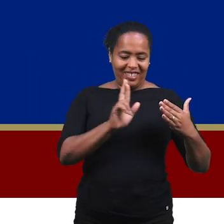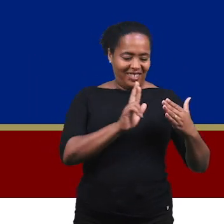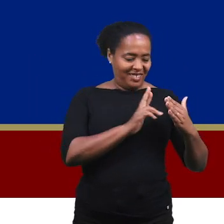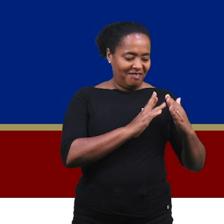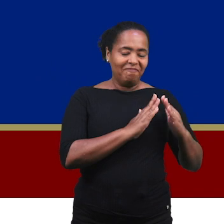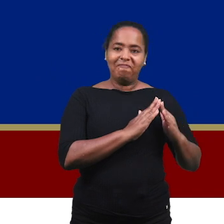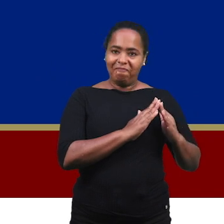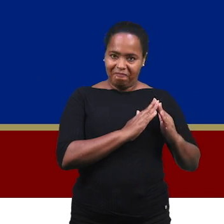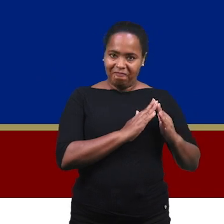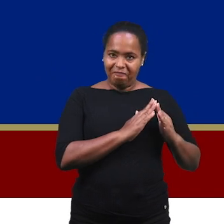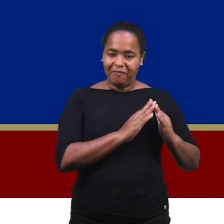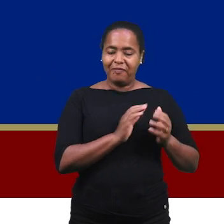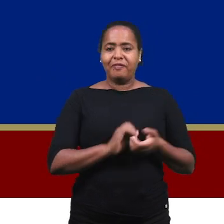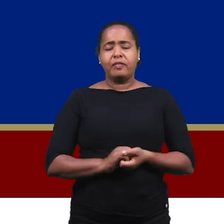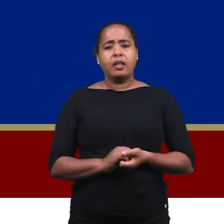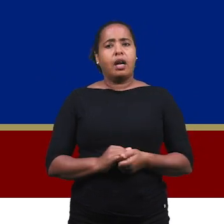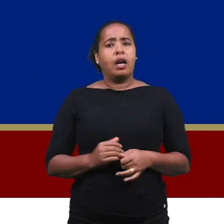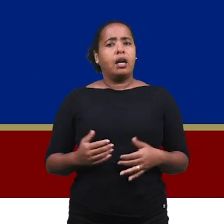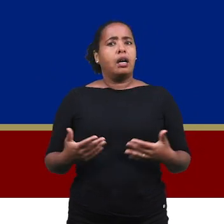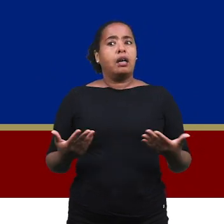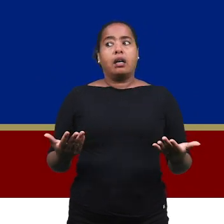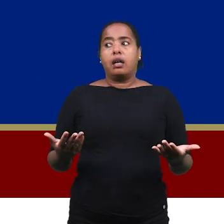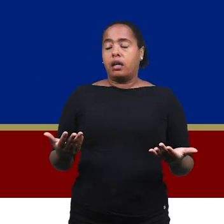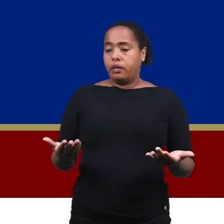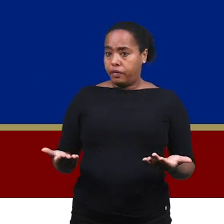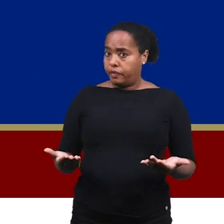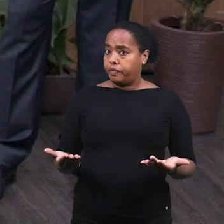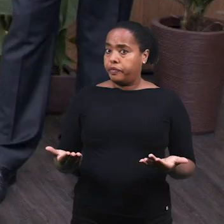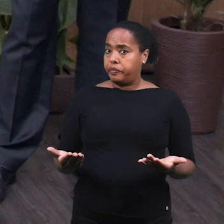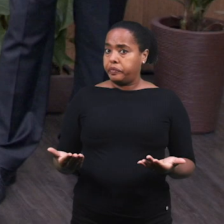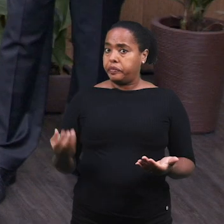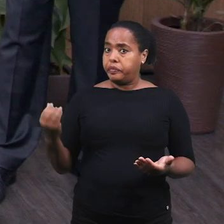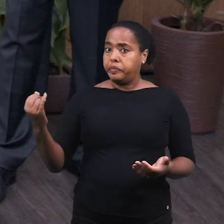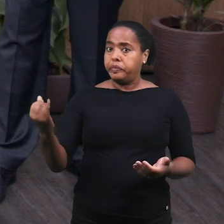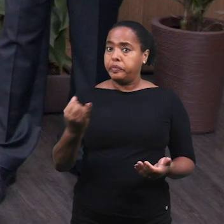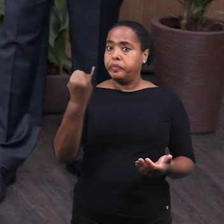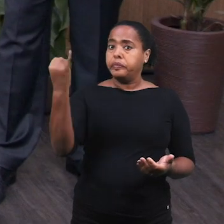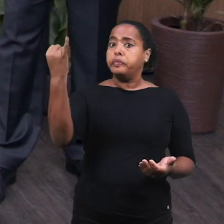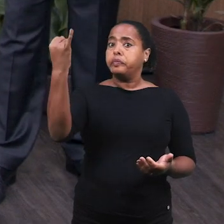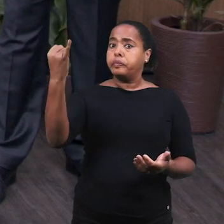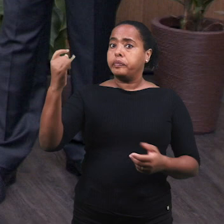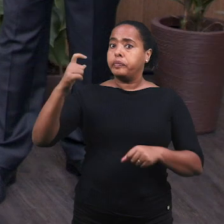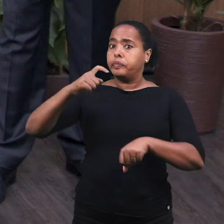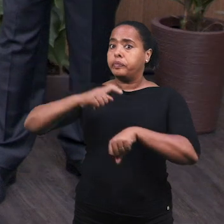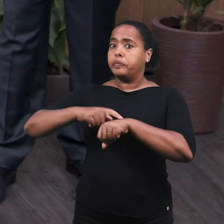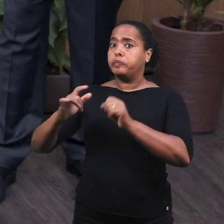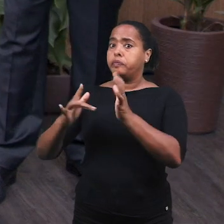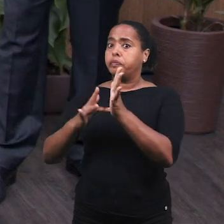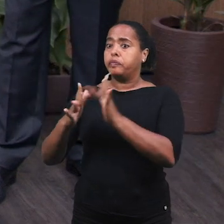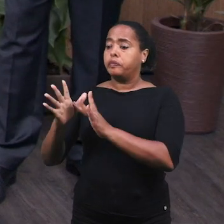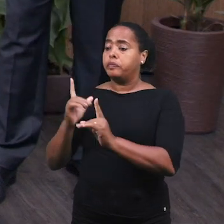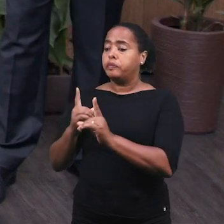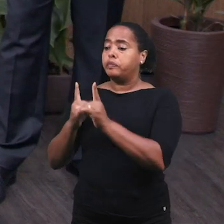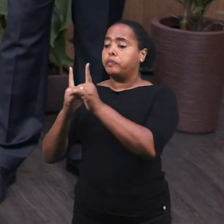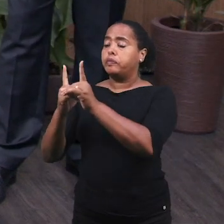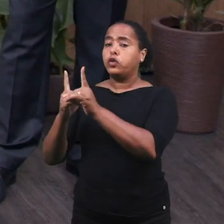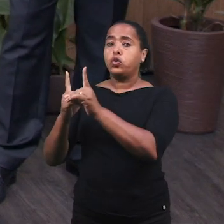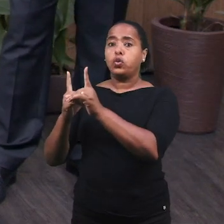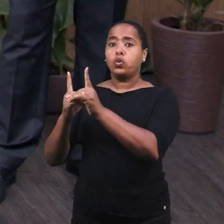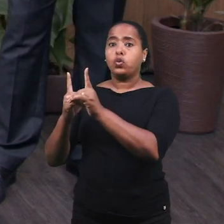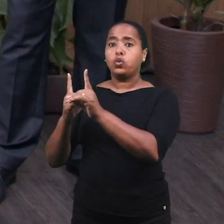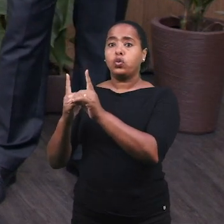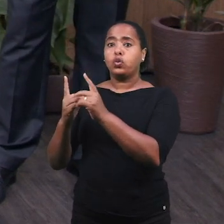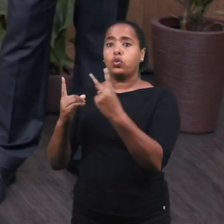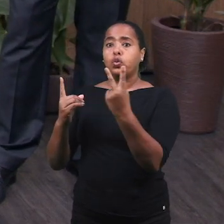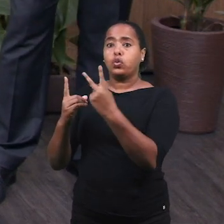открытым сердцем, Он входит в наши сердца. И теперь здесь очень-очень важная часть во